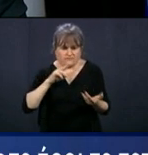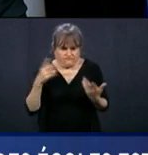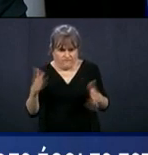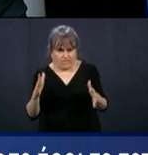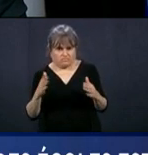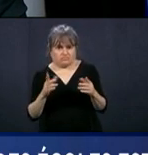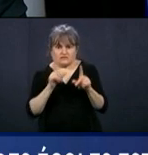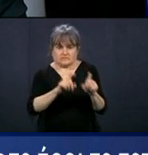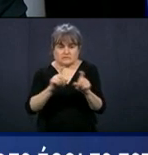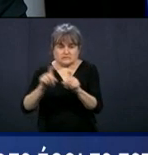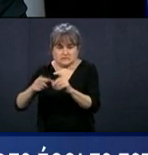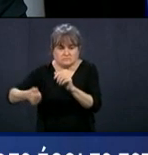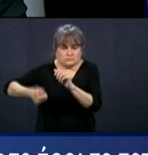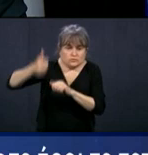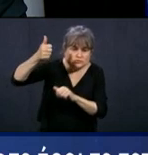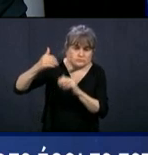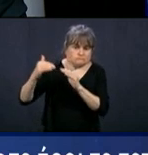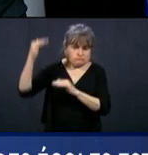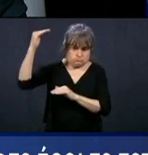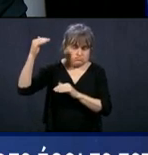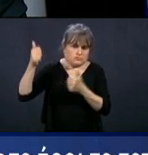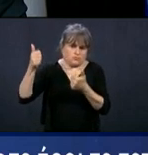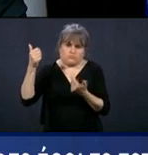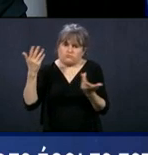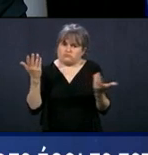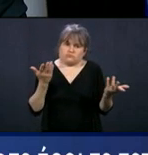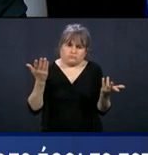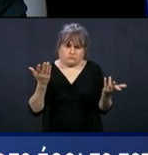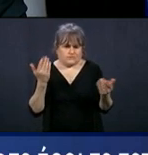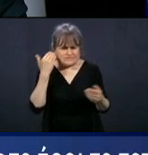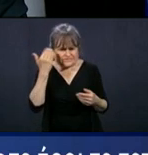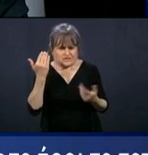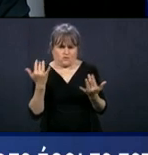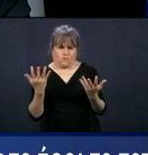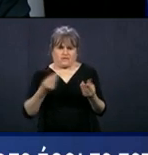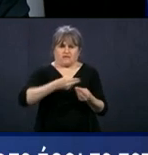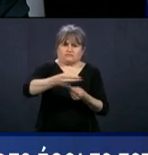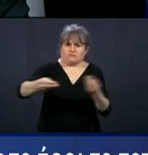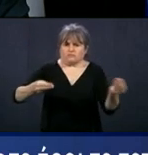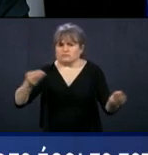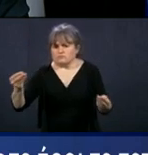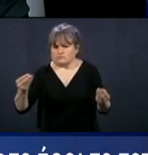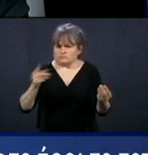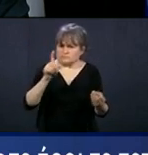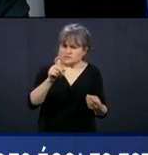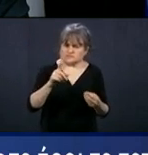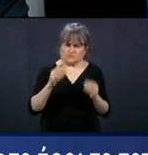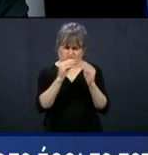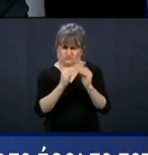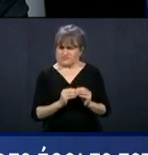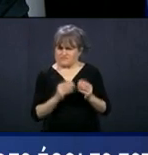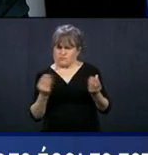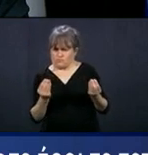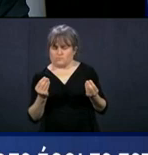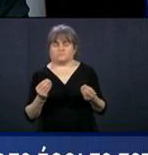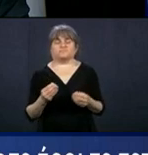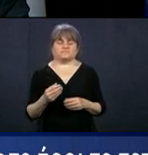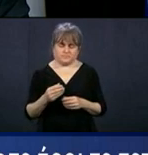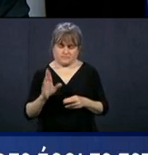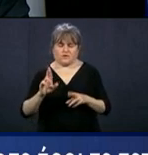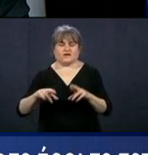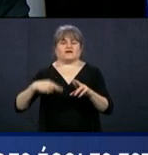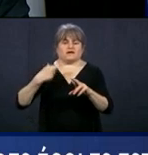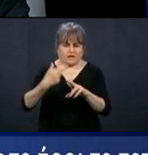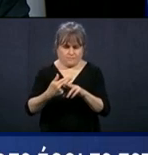sorte que vous avez une meilleure idée aujourd'hui où est-ce qu'on en est dans cette transmission? Bon, moi, votre question est très pertinente. Et puis,